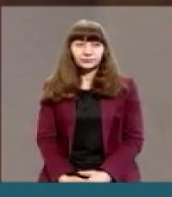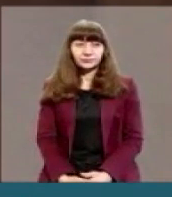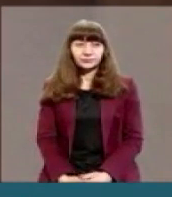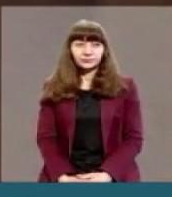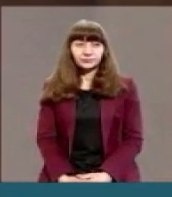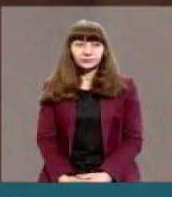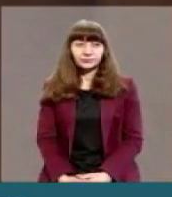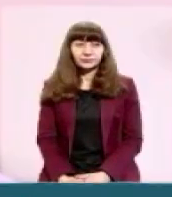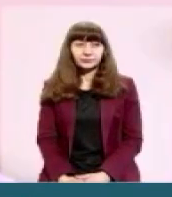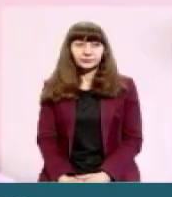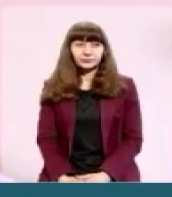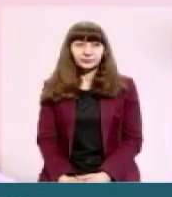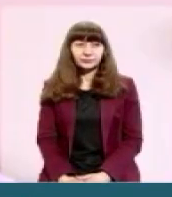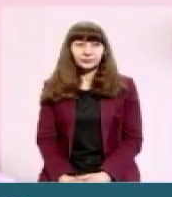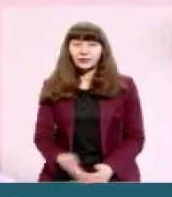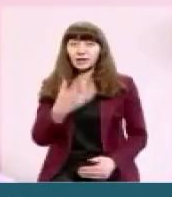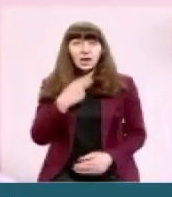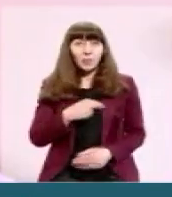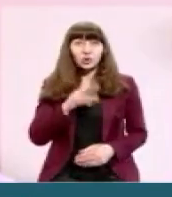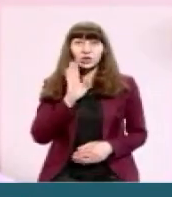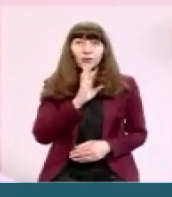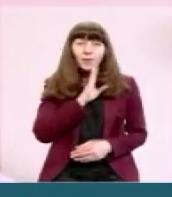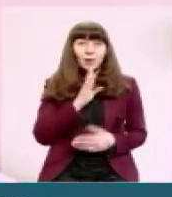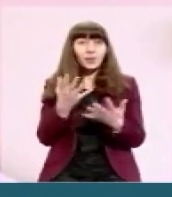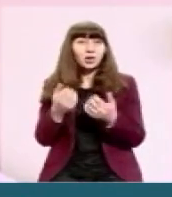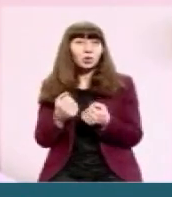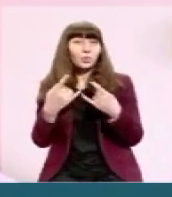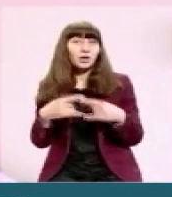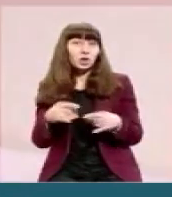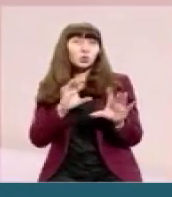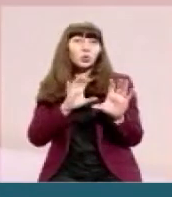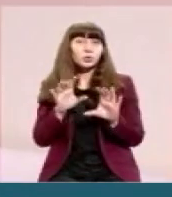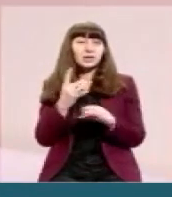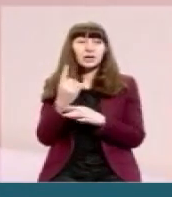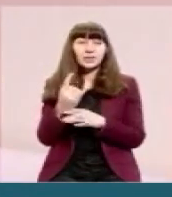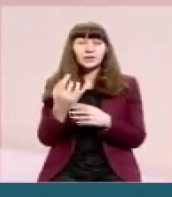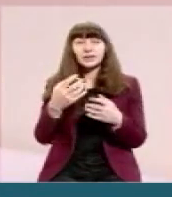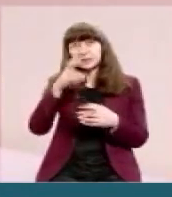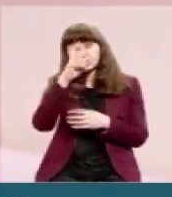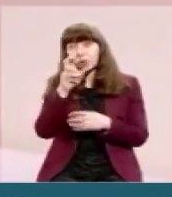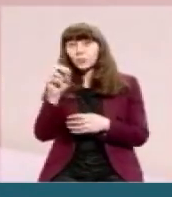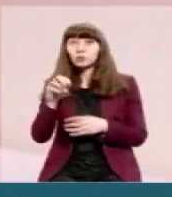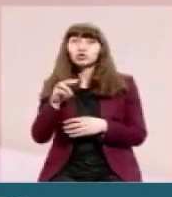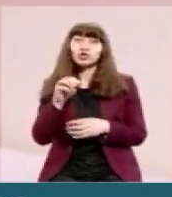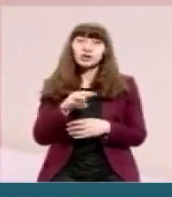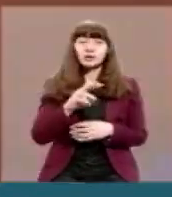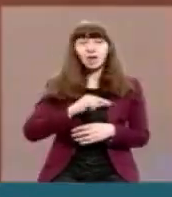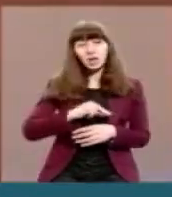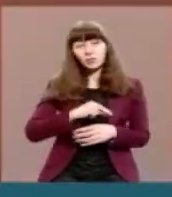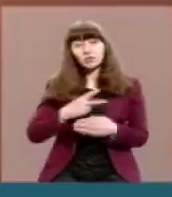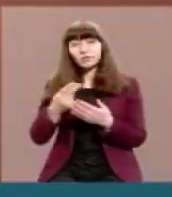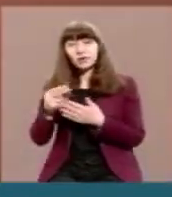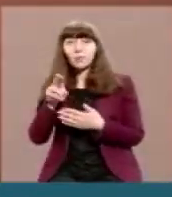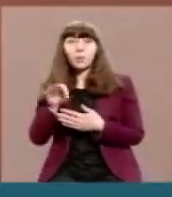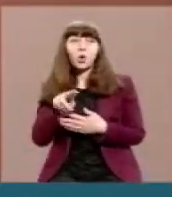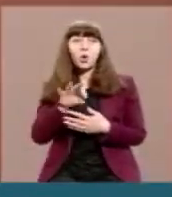получать пособие по уходу за ребенком. Неработающие мамы получают выплаты по рождению и уходу за ребенком из средств государственного бюджета. Работающим – выплаты